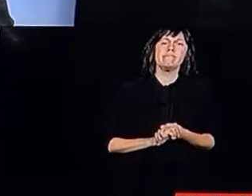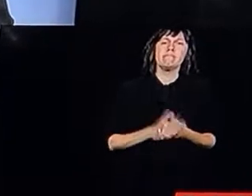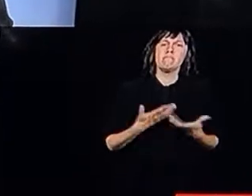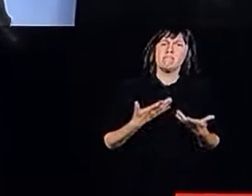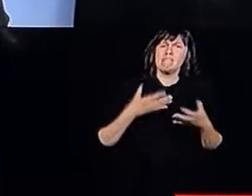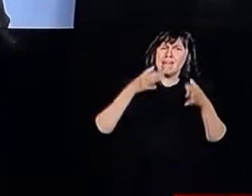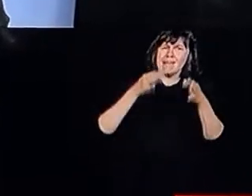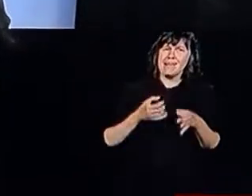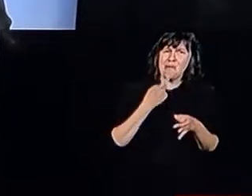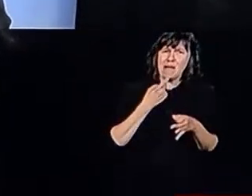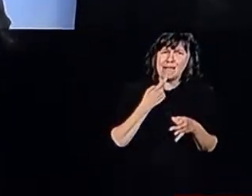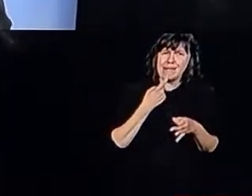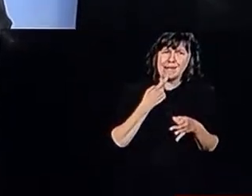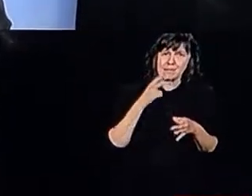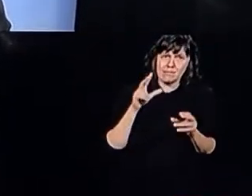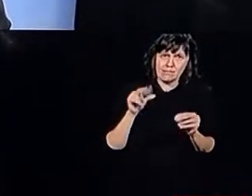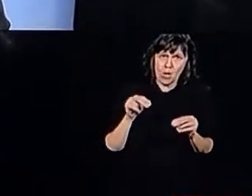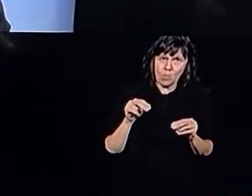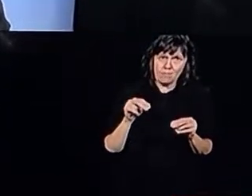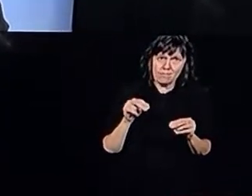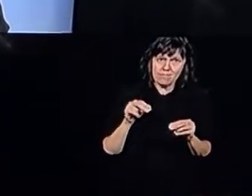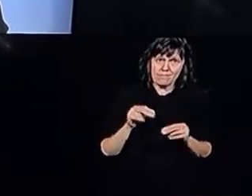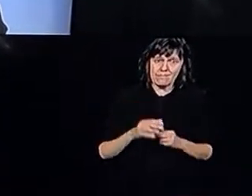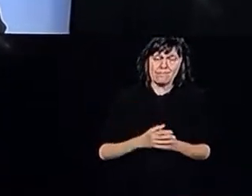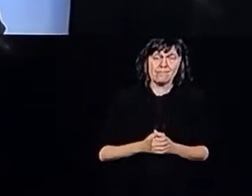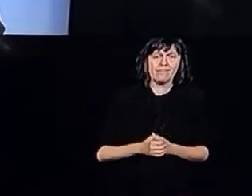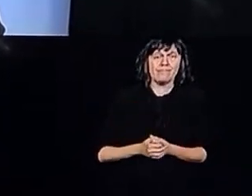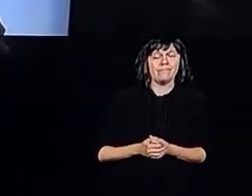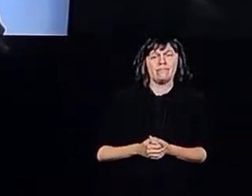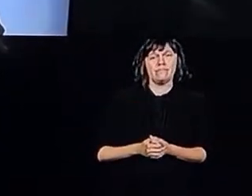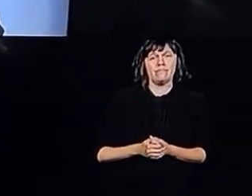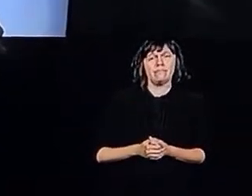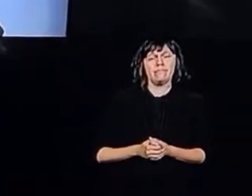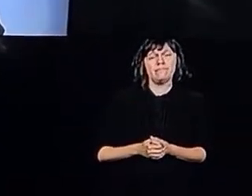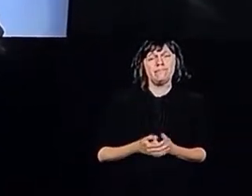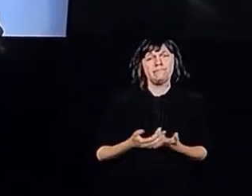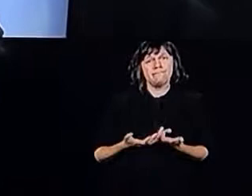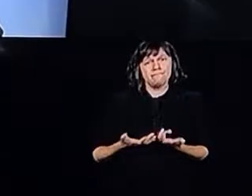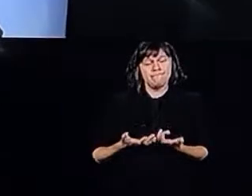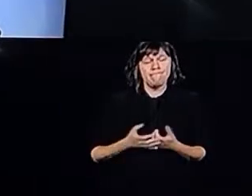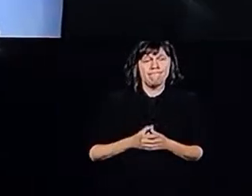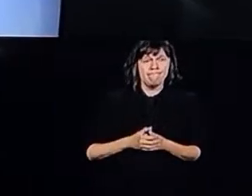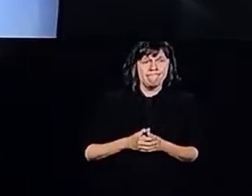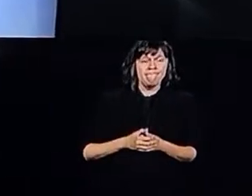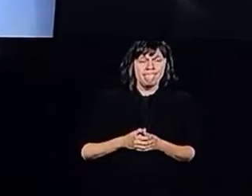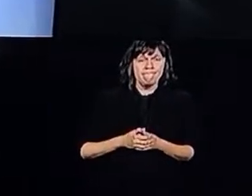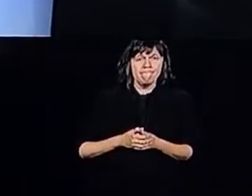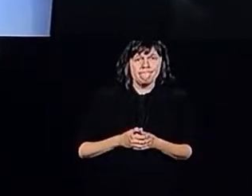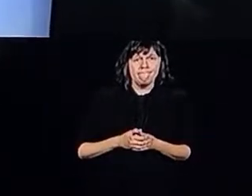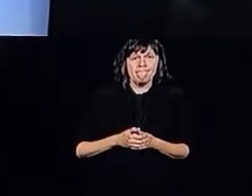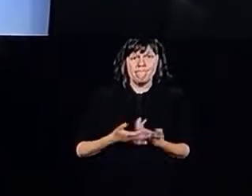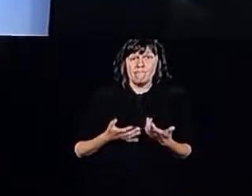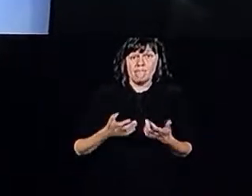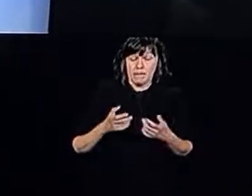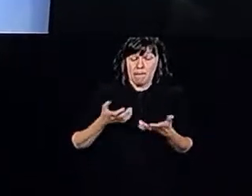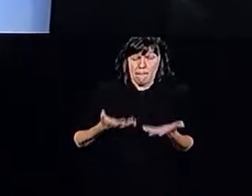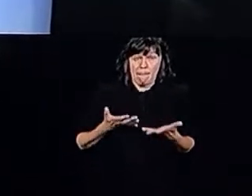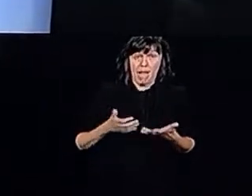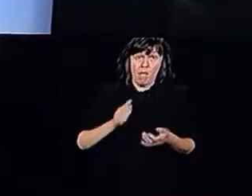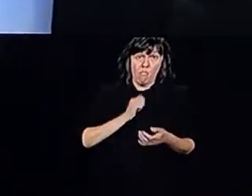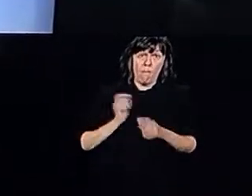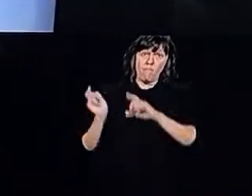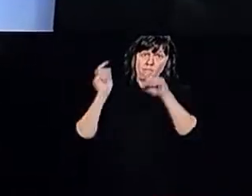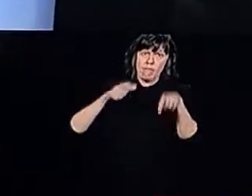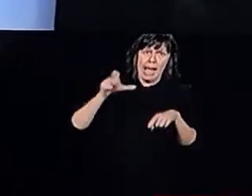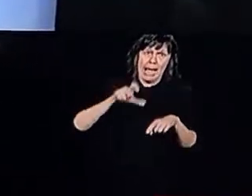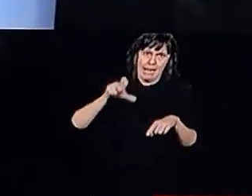des raisons là pourquoi je reviens à Québec. On